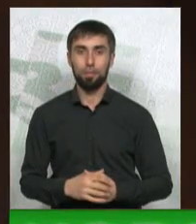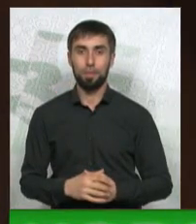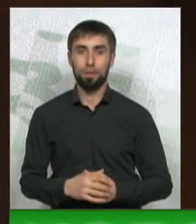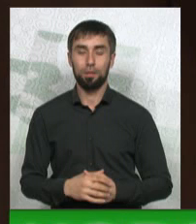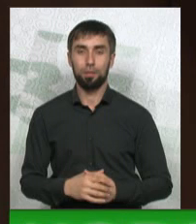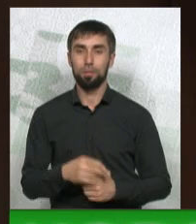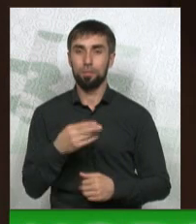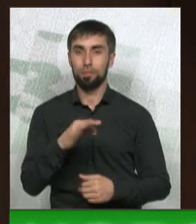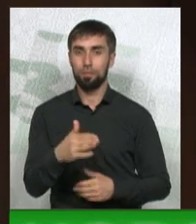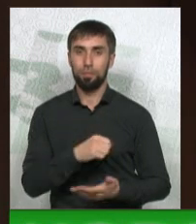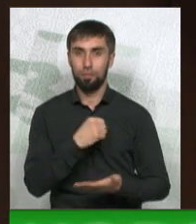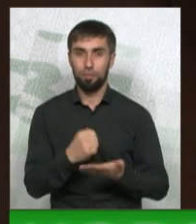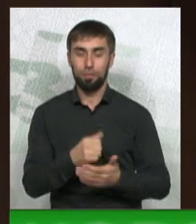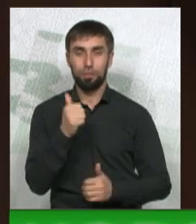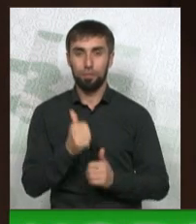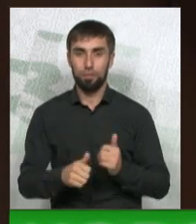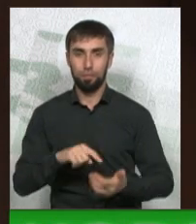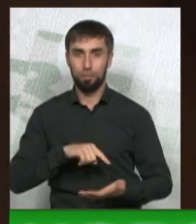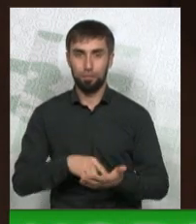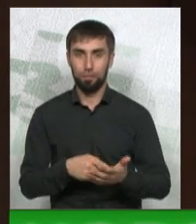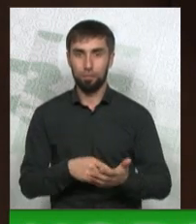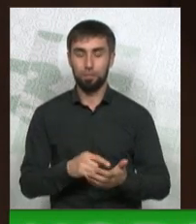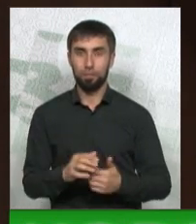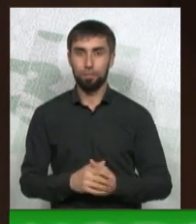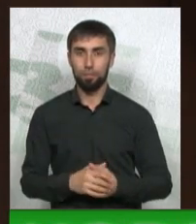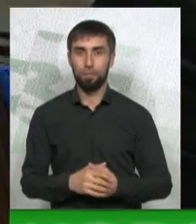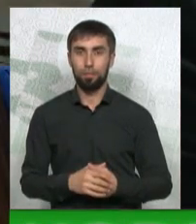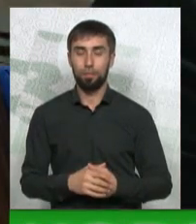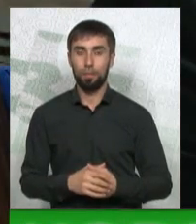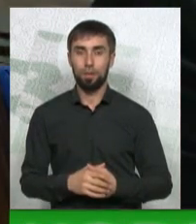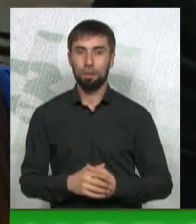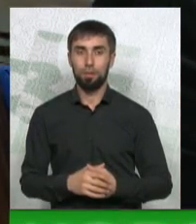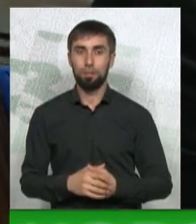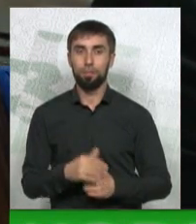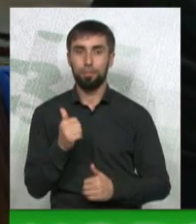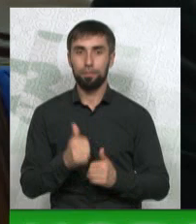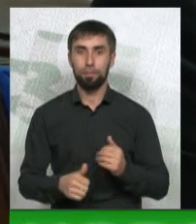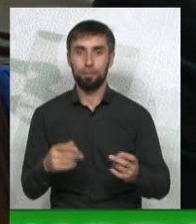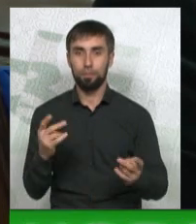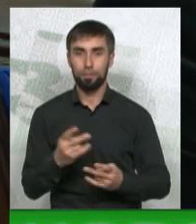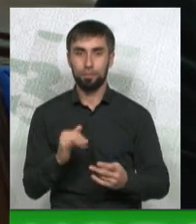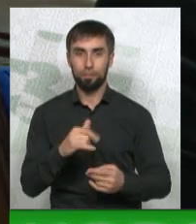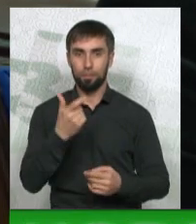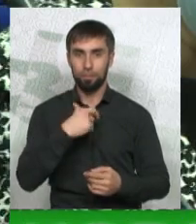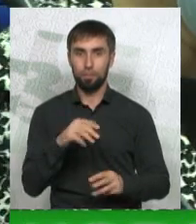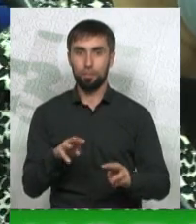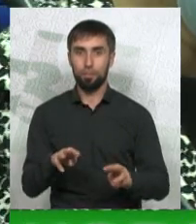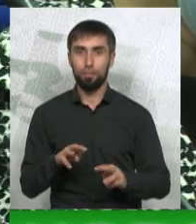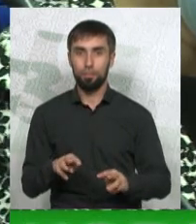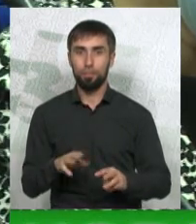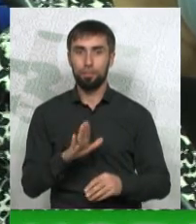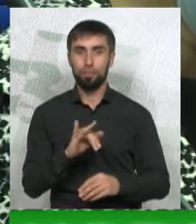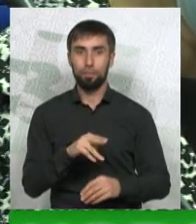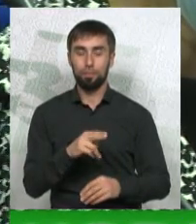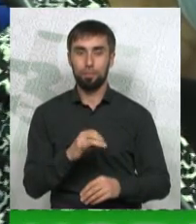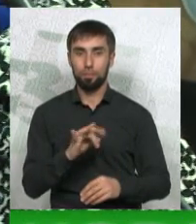По этому постановлению каждый пункт этого постановления, каждый должен у себя, министр,